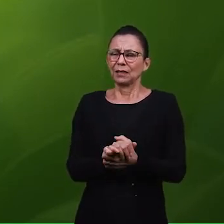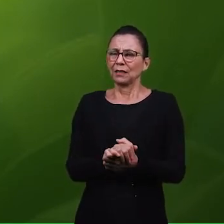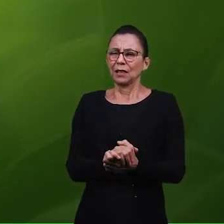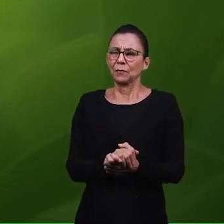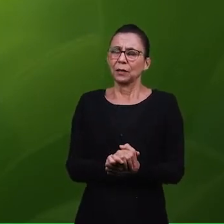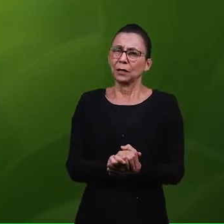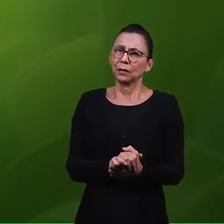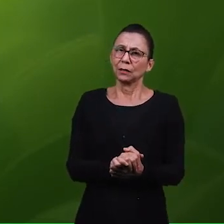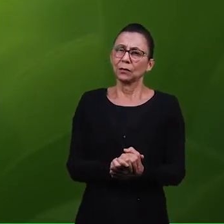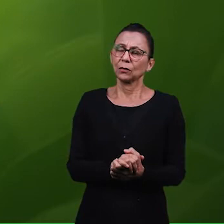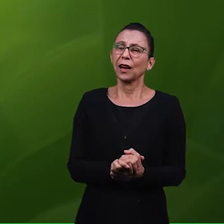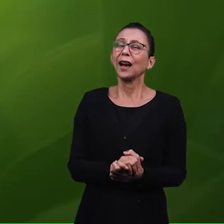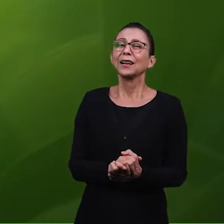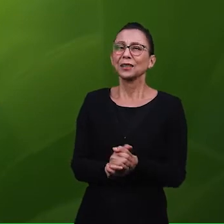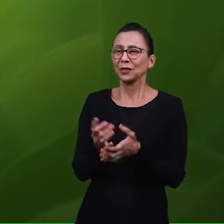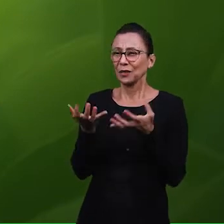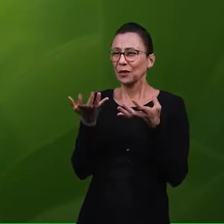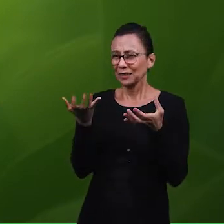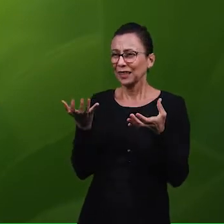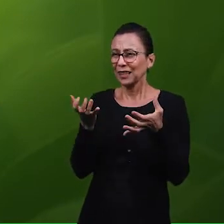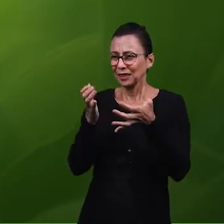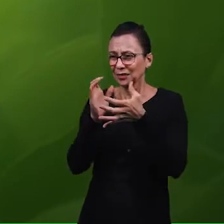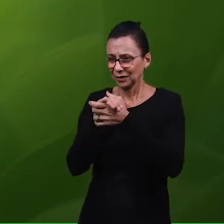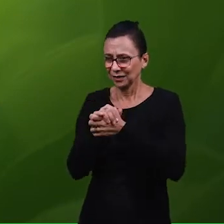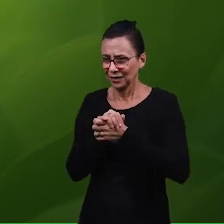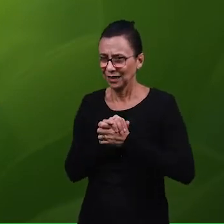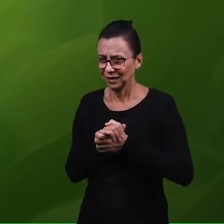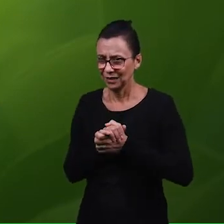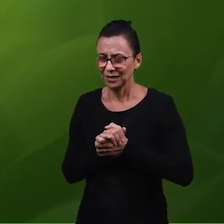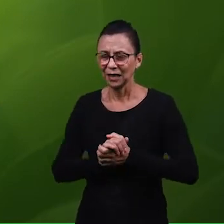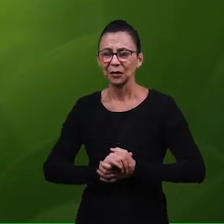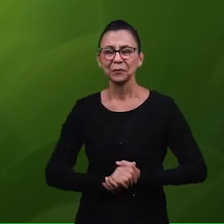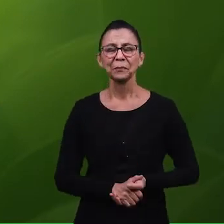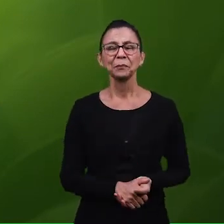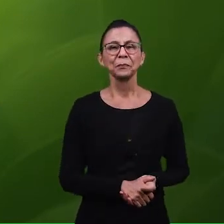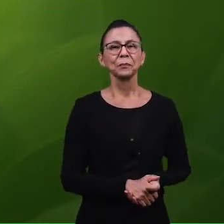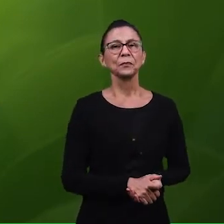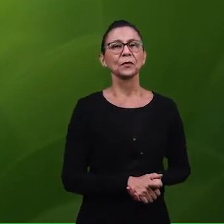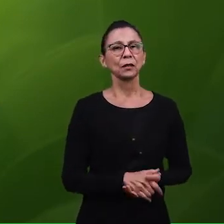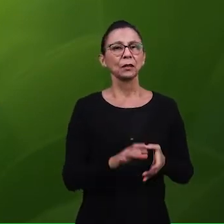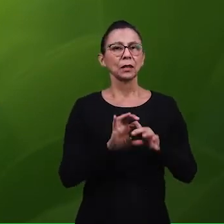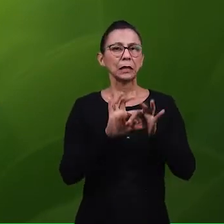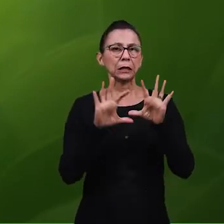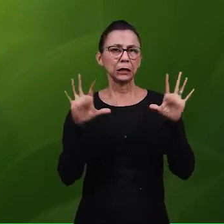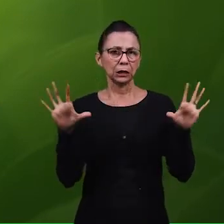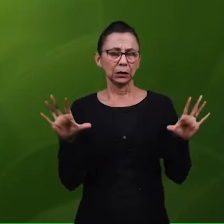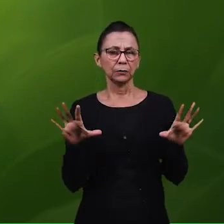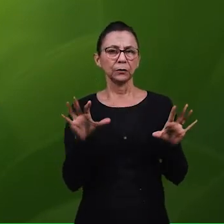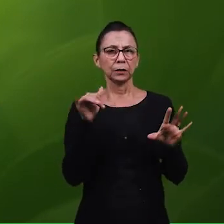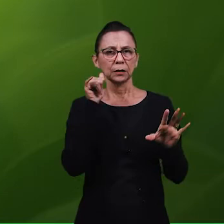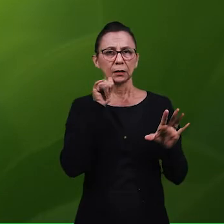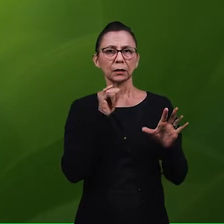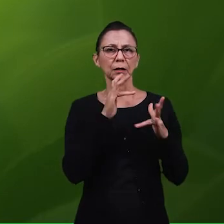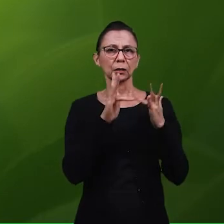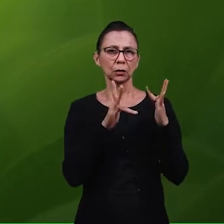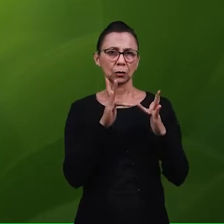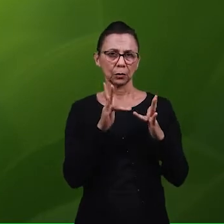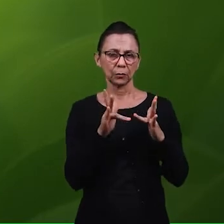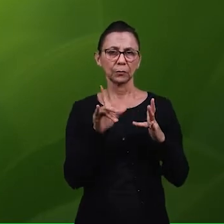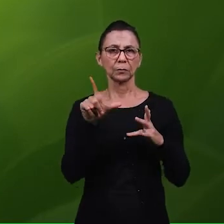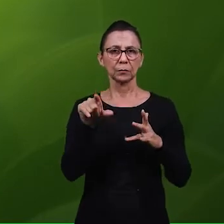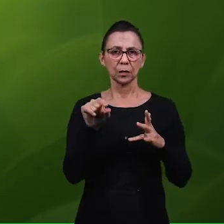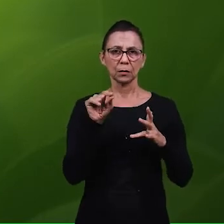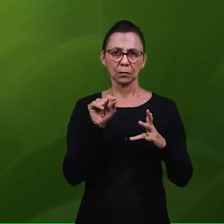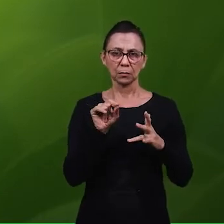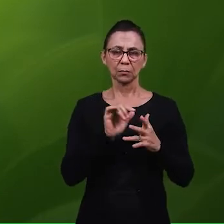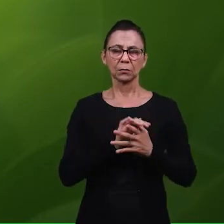non. Elle pouvait s'exprimer. Elle pouvait ne pas vouloir ce mariage. Ou elle pouvait